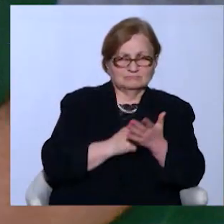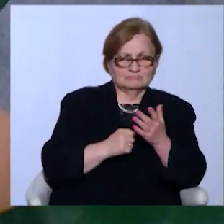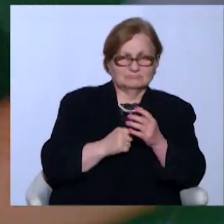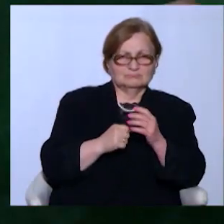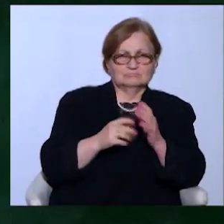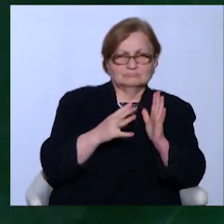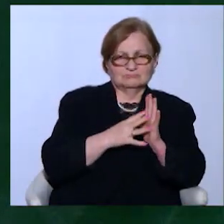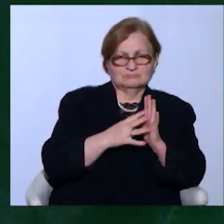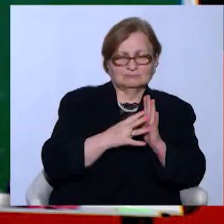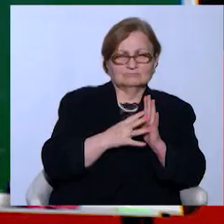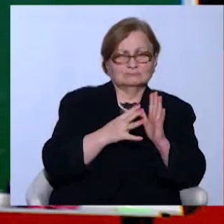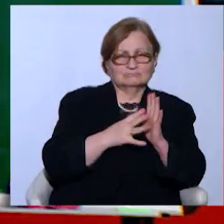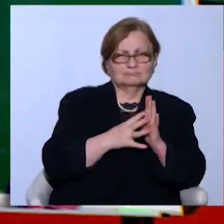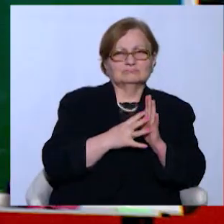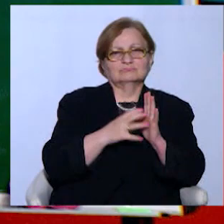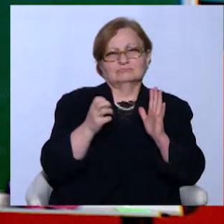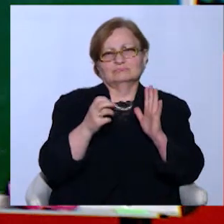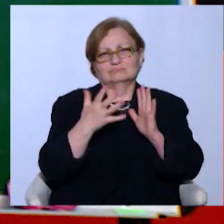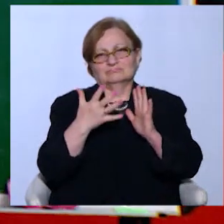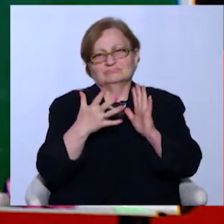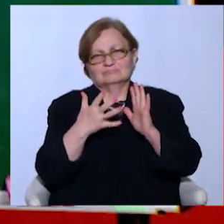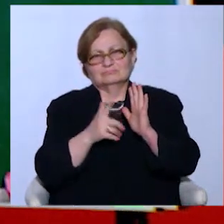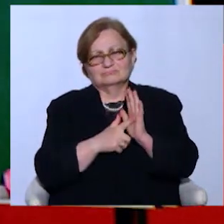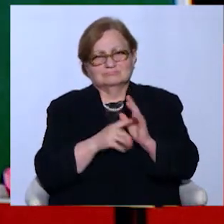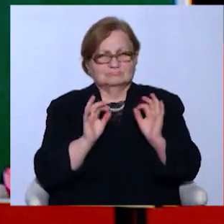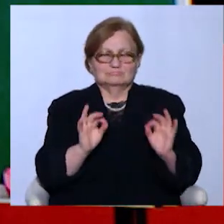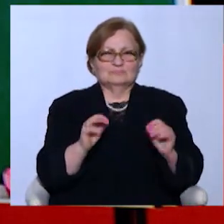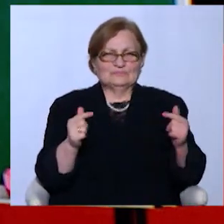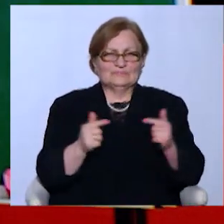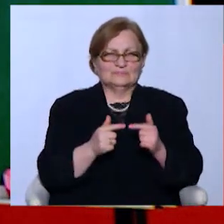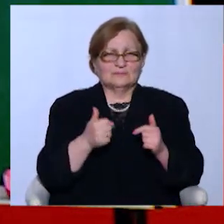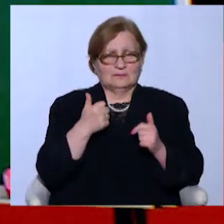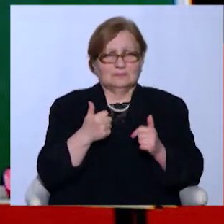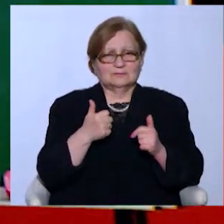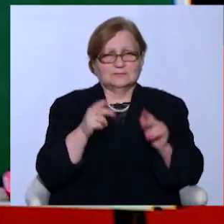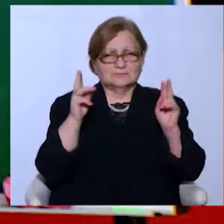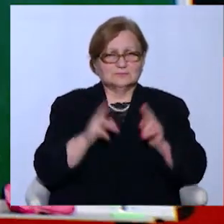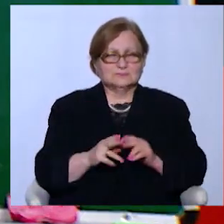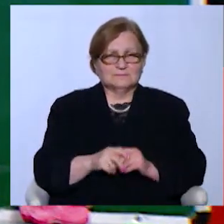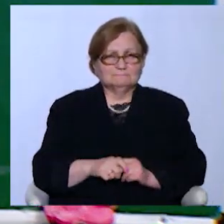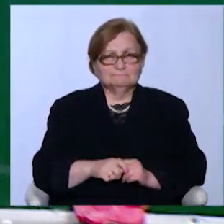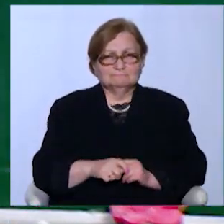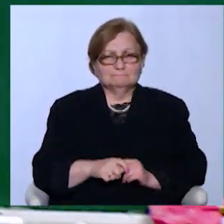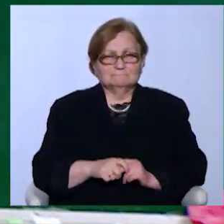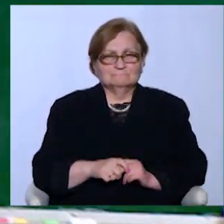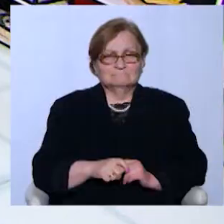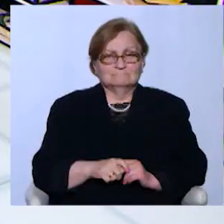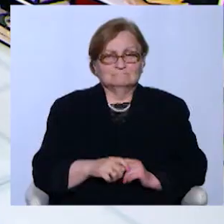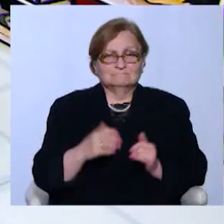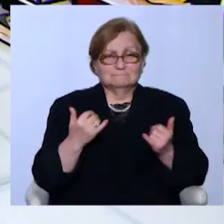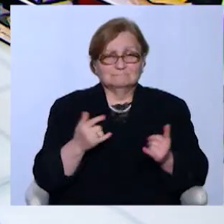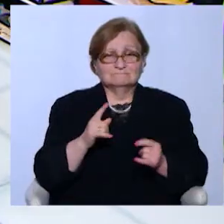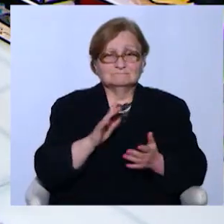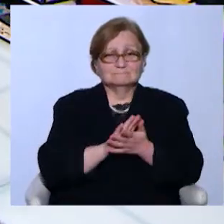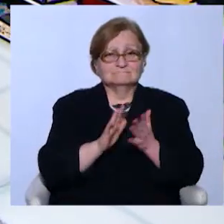და გამოგვივიდა. ძალიან მაგარი წესია. ახლა როგორც